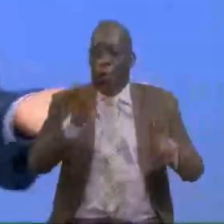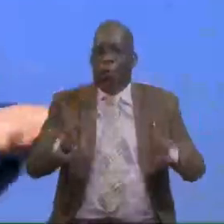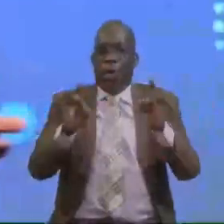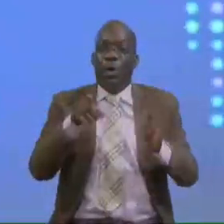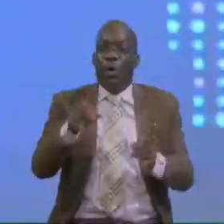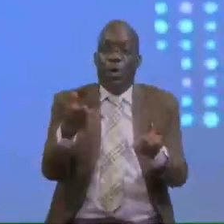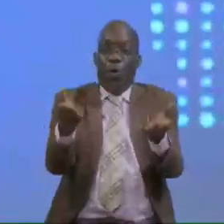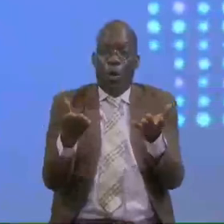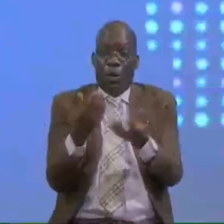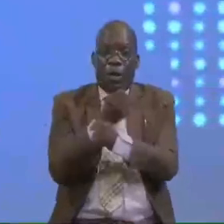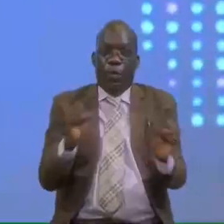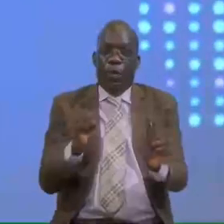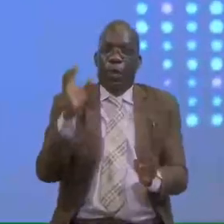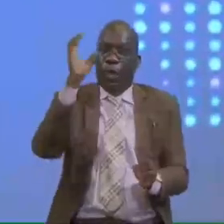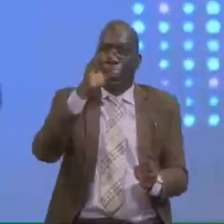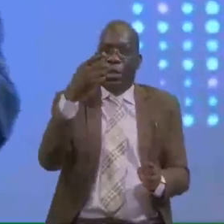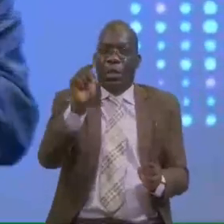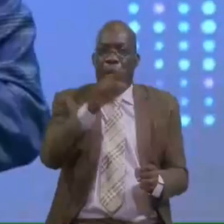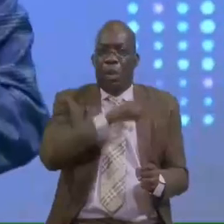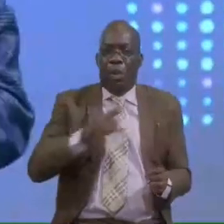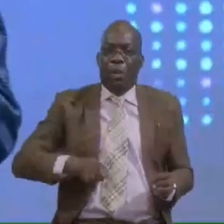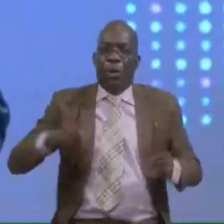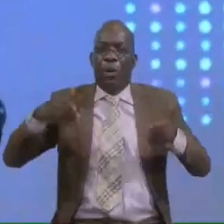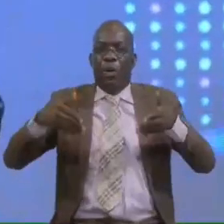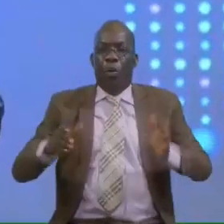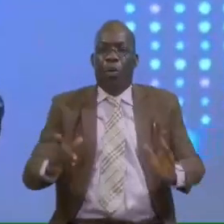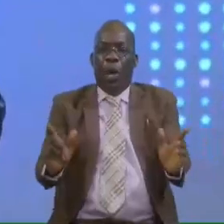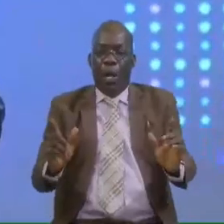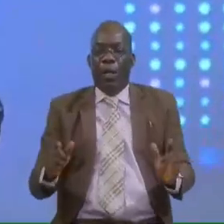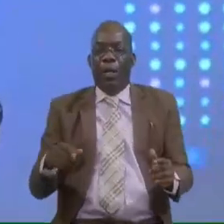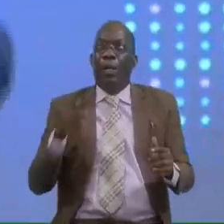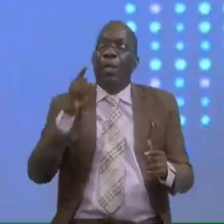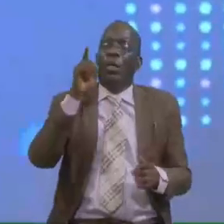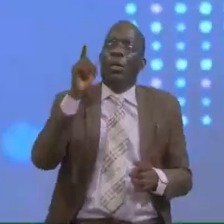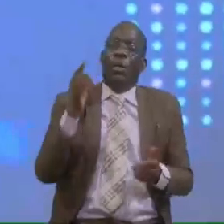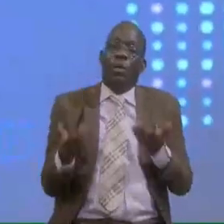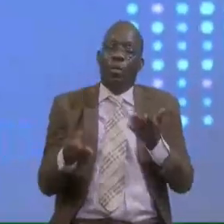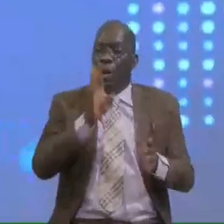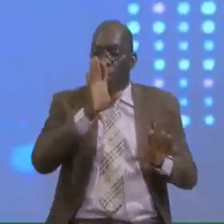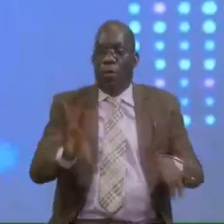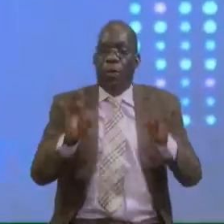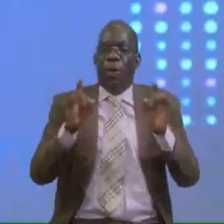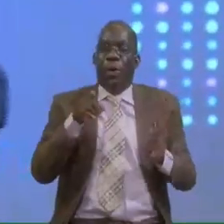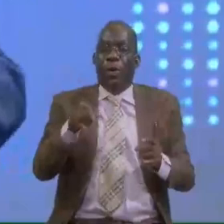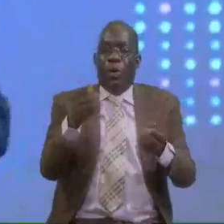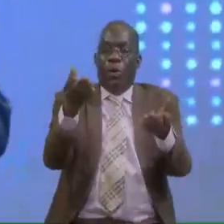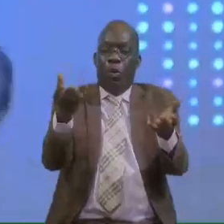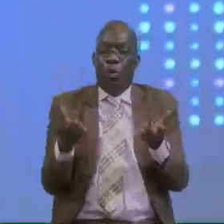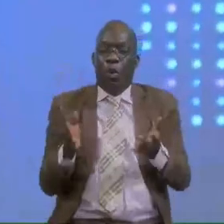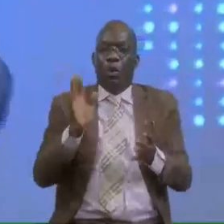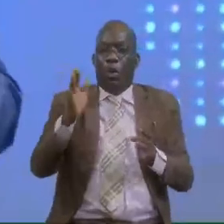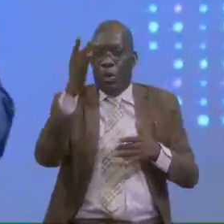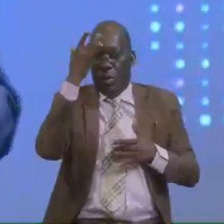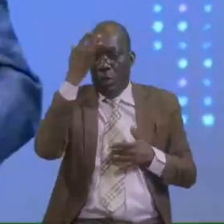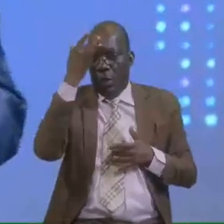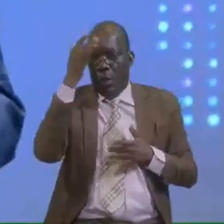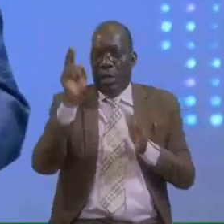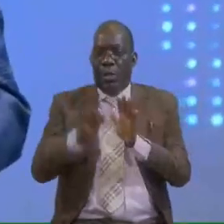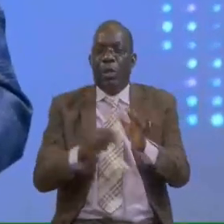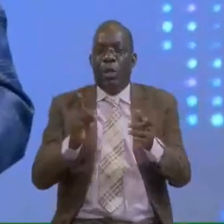le salut, cherchez l'Éternel pendant qu'il se trouve. Tu veux que ta maladie soit